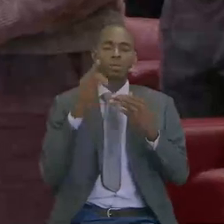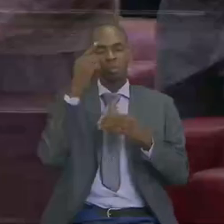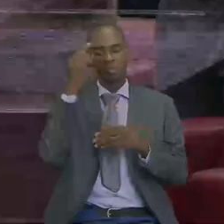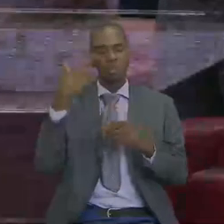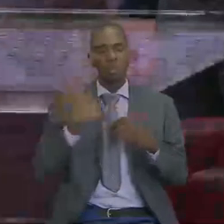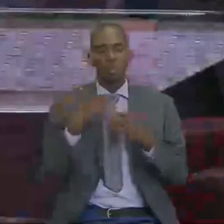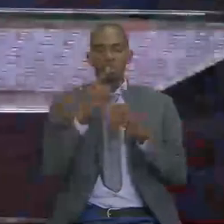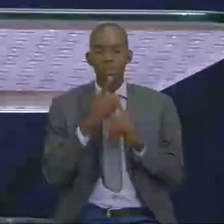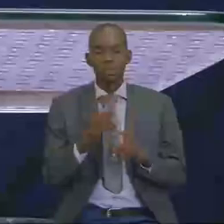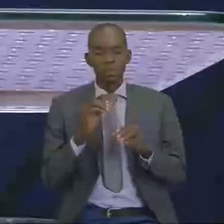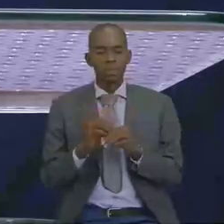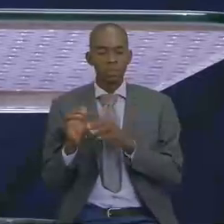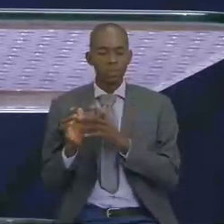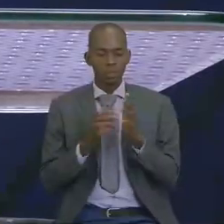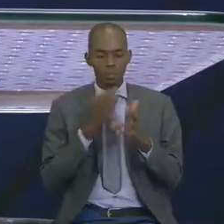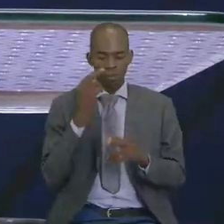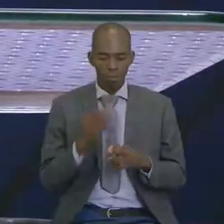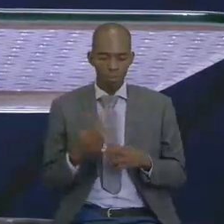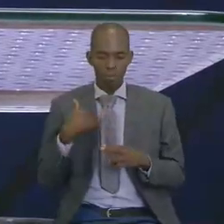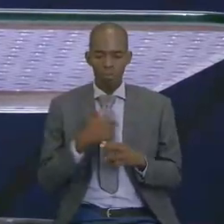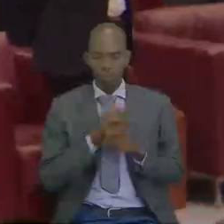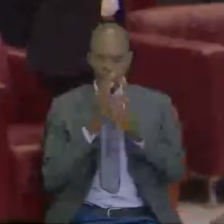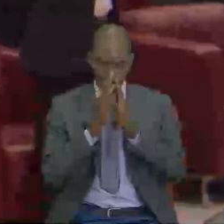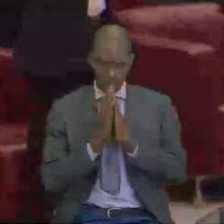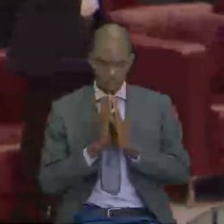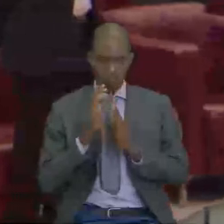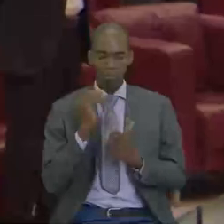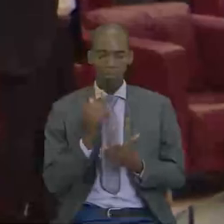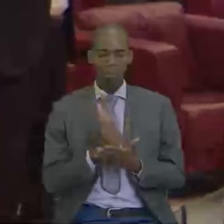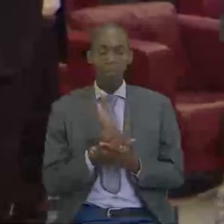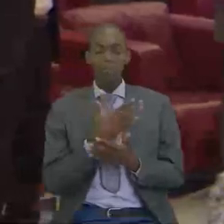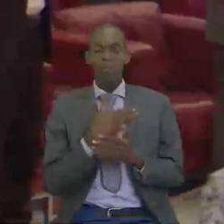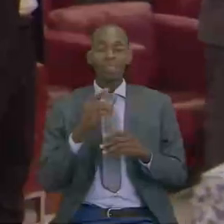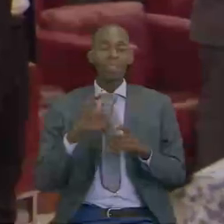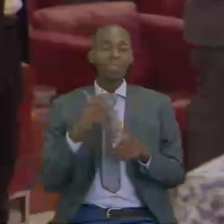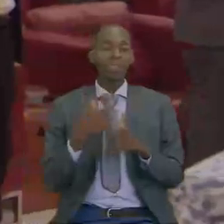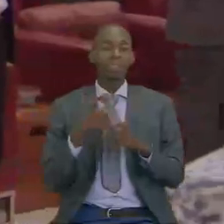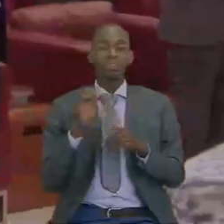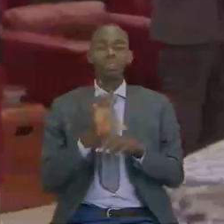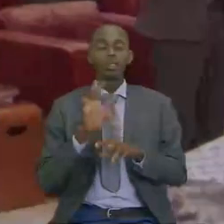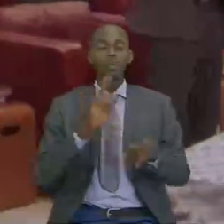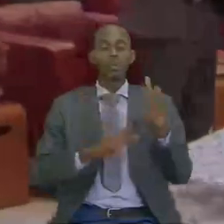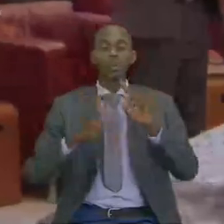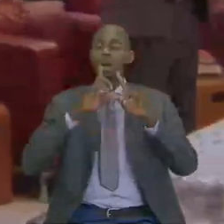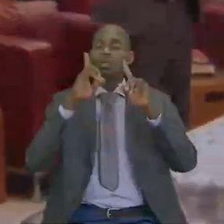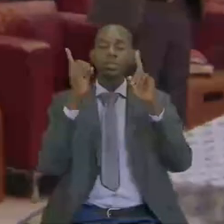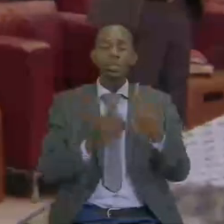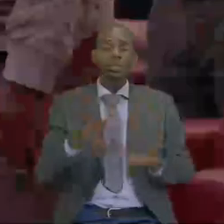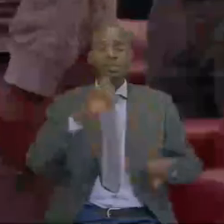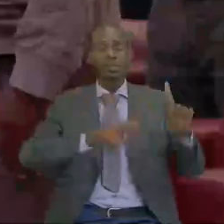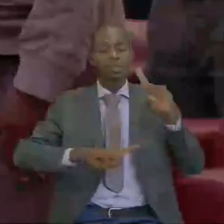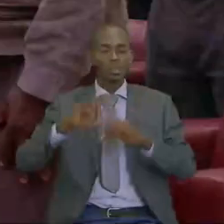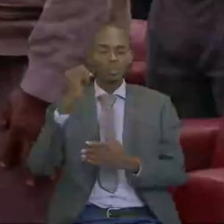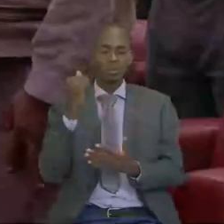exaucés. Au nom de Jésus, nous prions et que l'Église dise